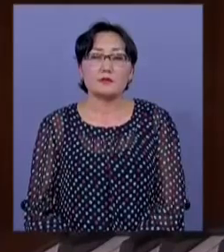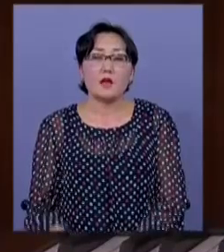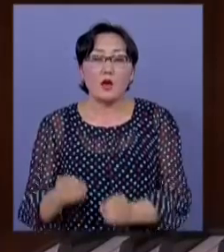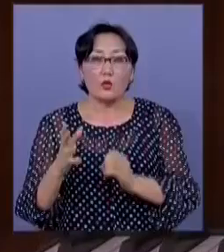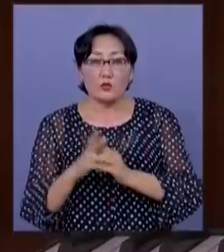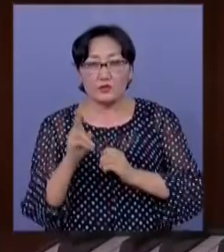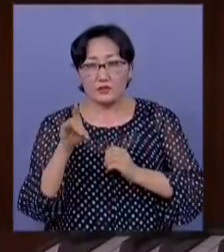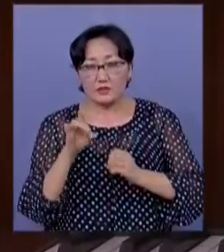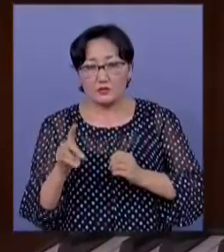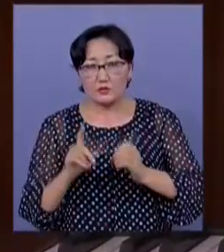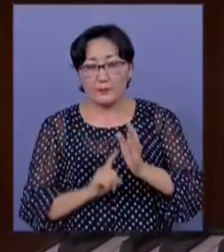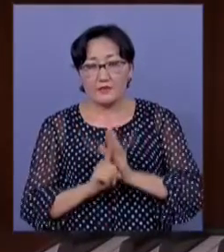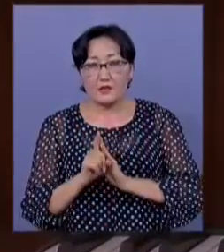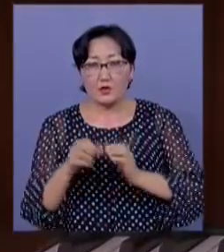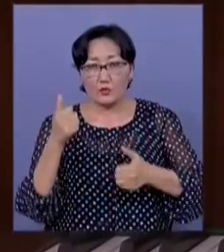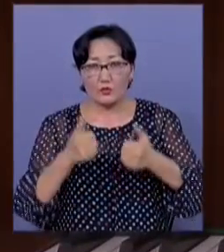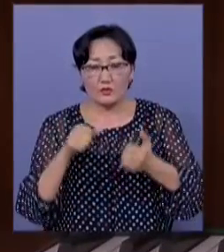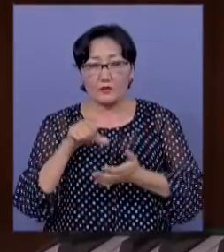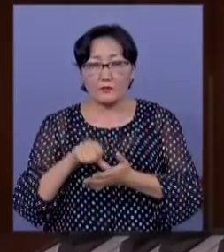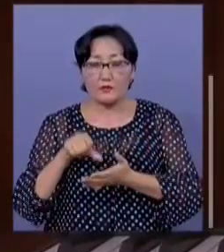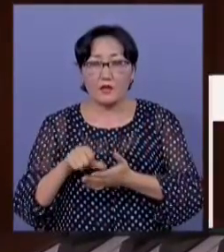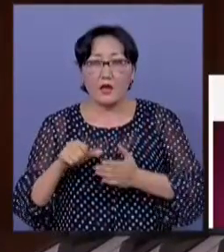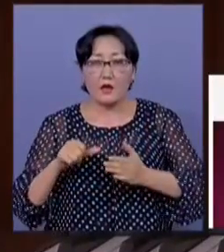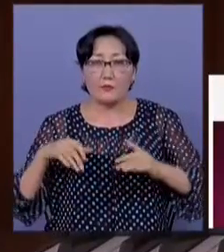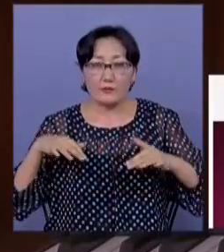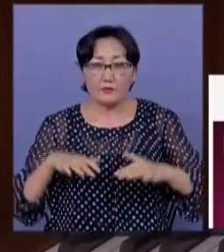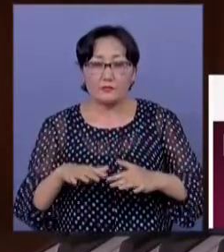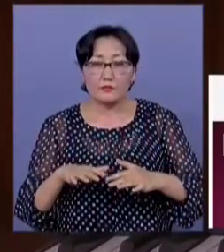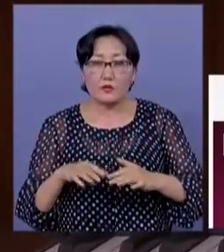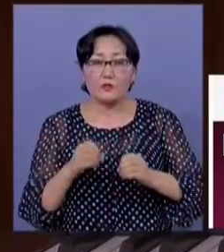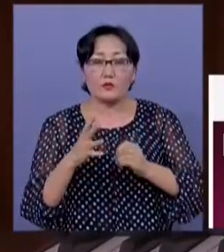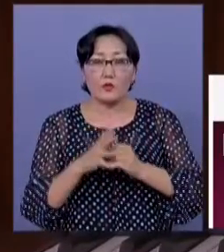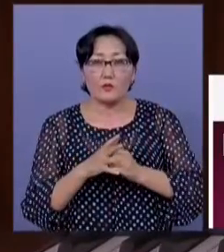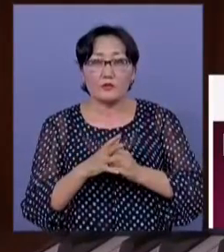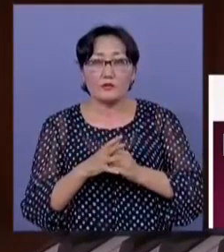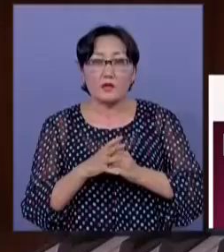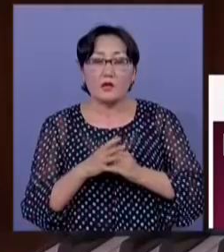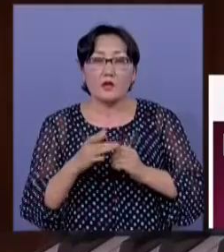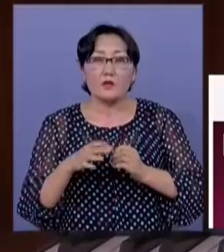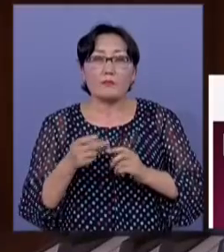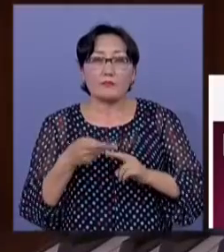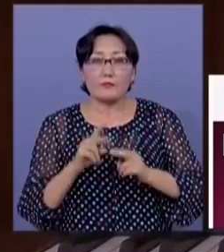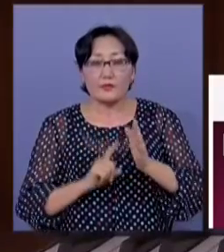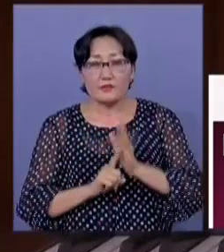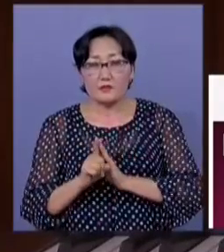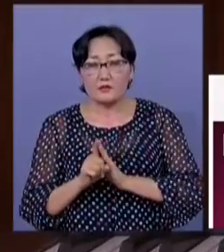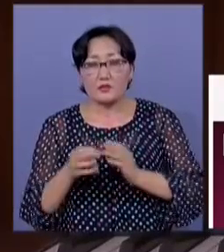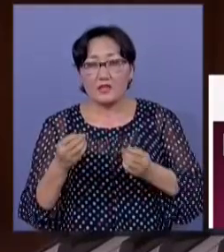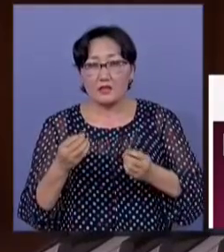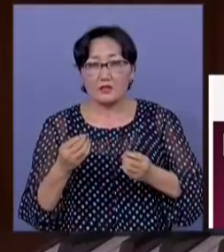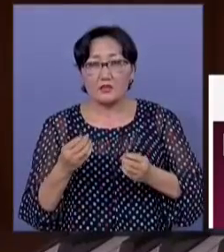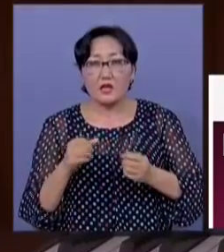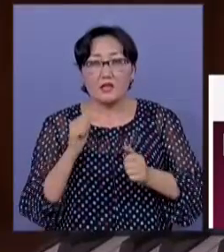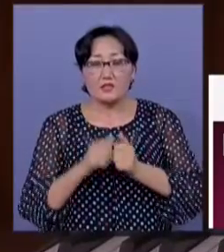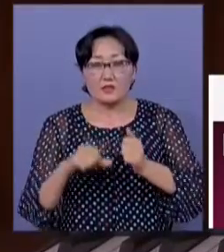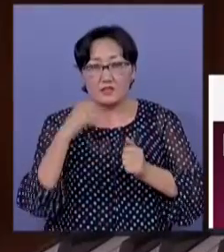14-нен бастап уже конкурсқа қатысу балдар келеді. Содан кейін 15-нде жеребевка болады. Содан кейін тағы бір жыл